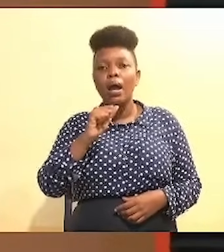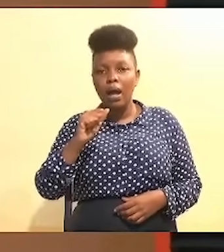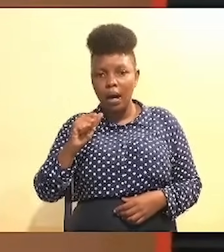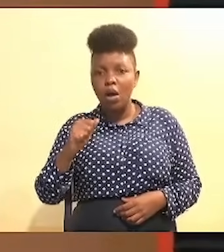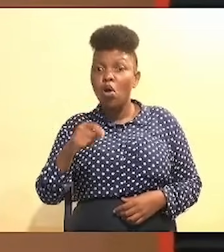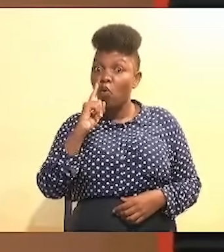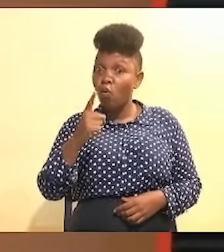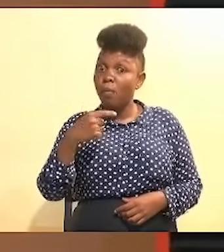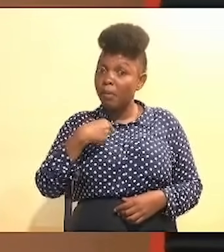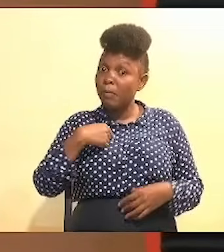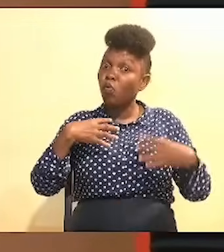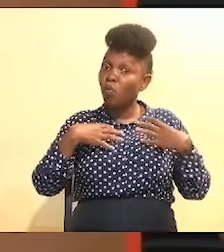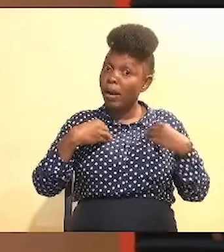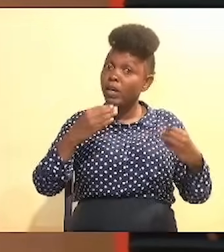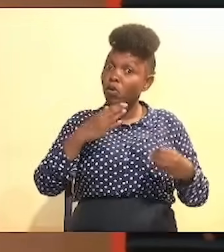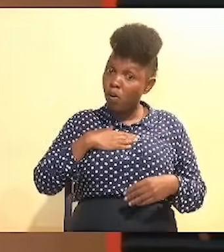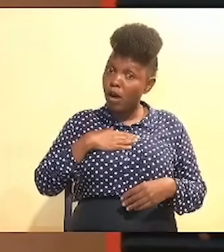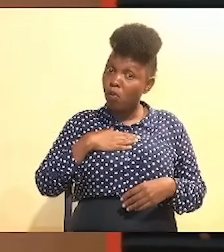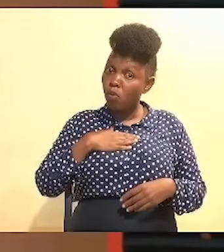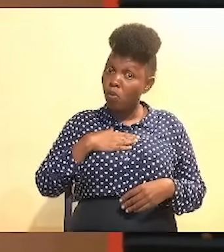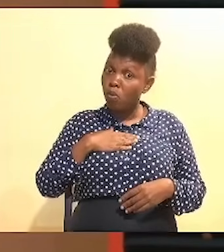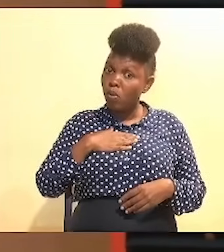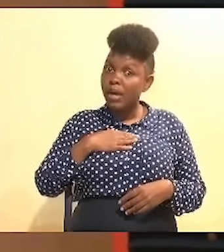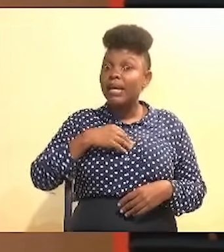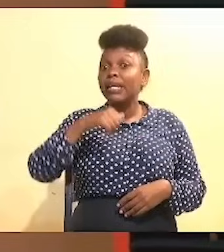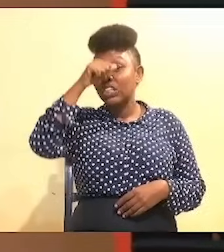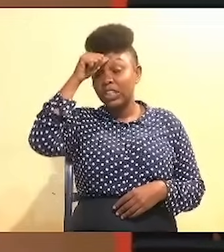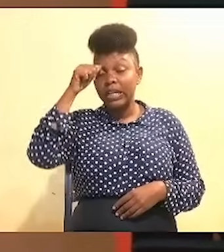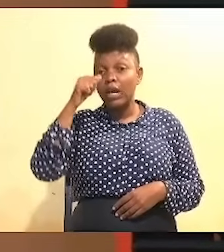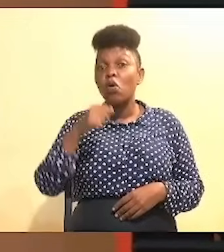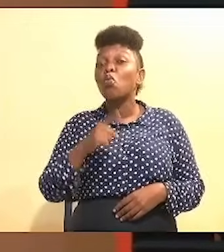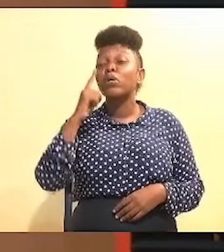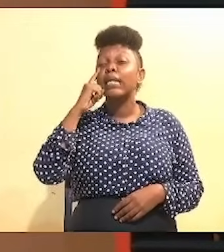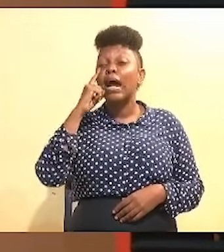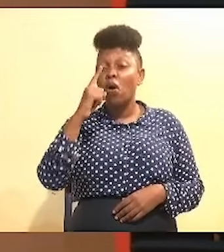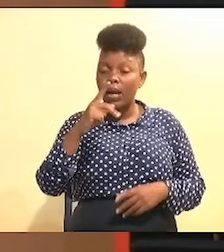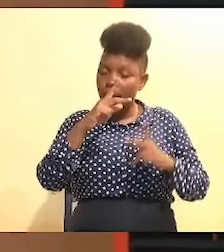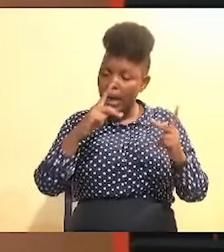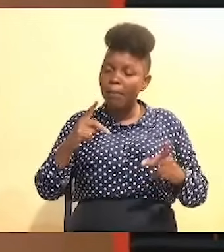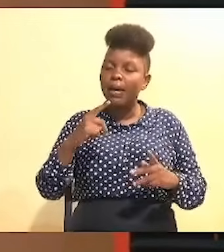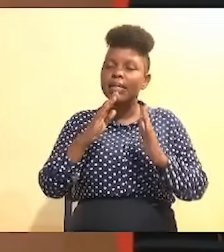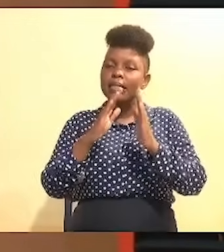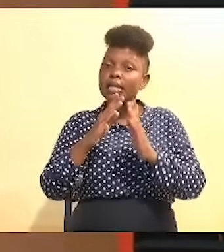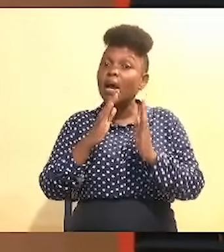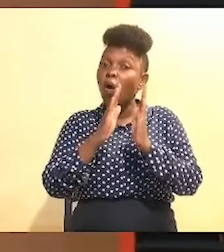kumbe kukubali kwangu unatumia nyundo. Utanisikia kwenye bomba.